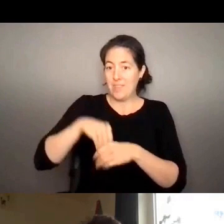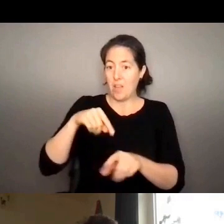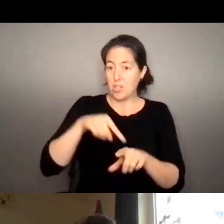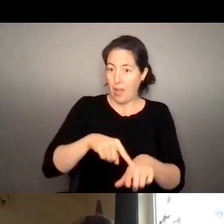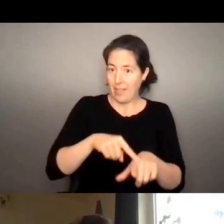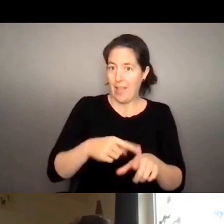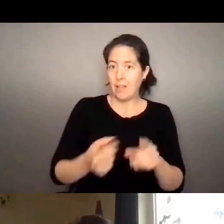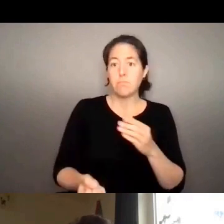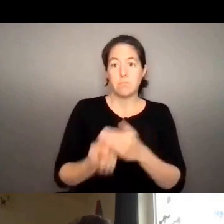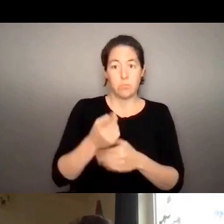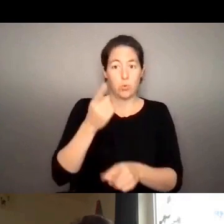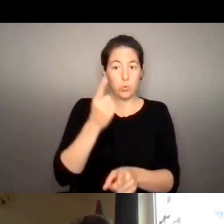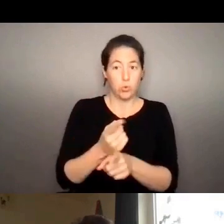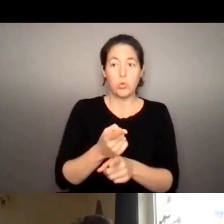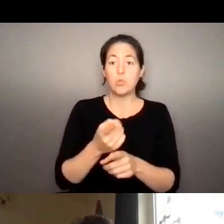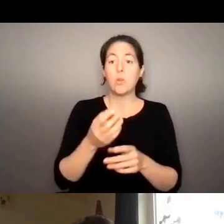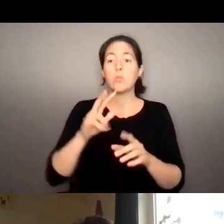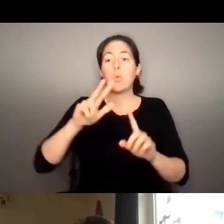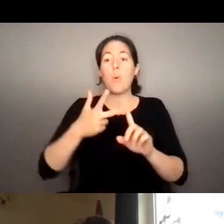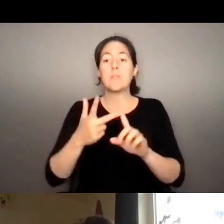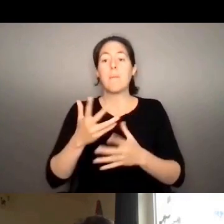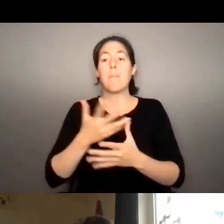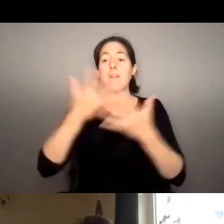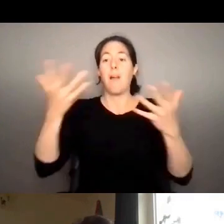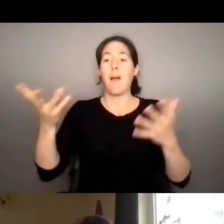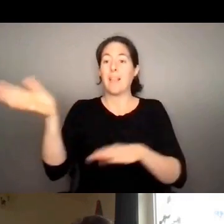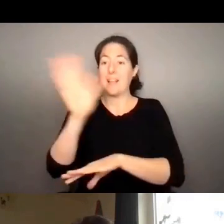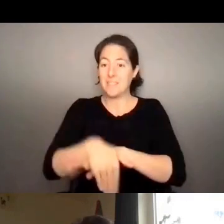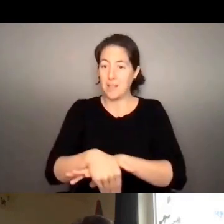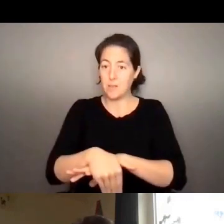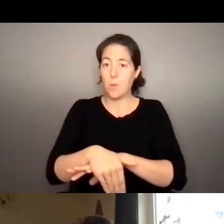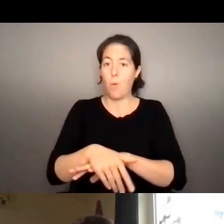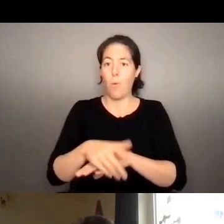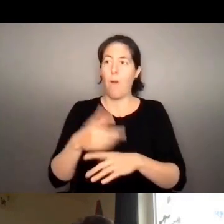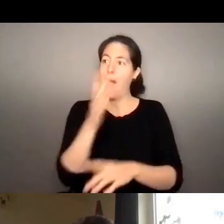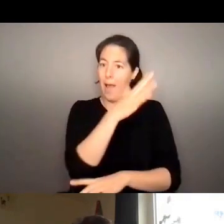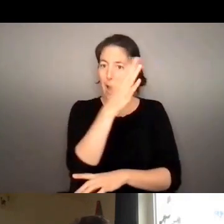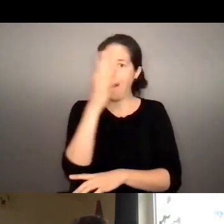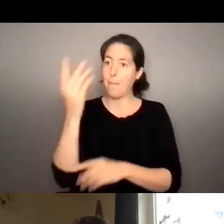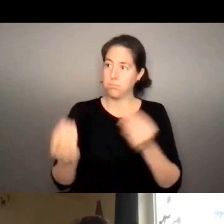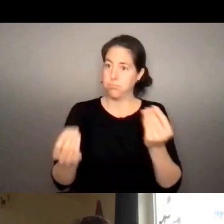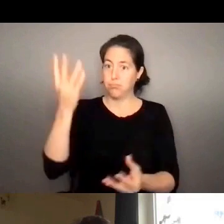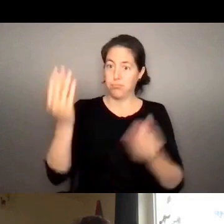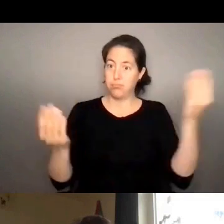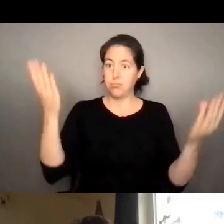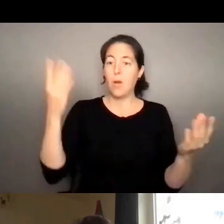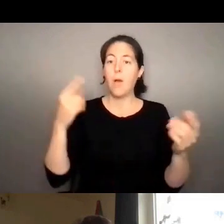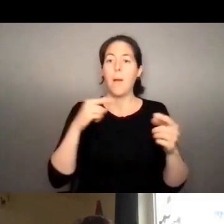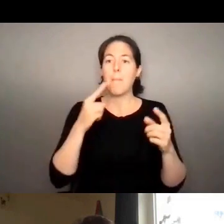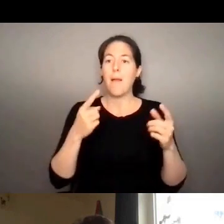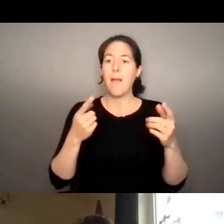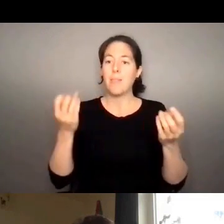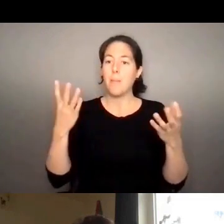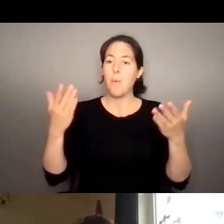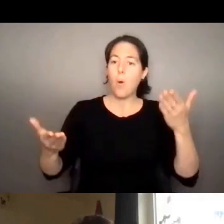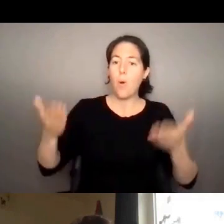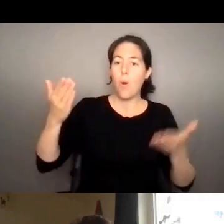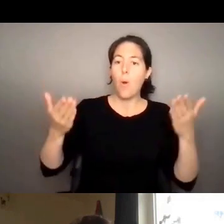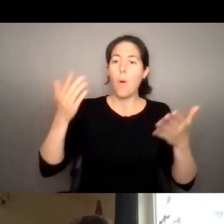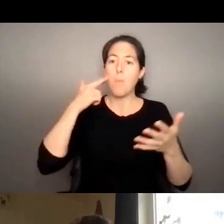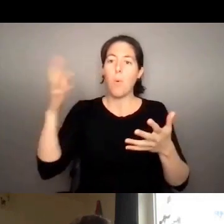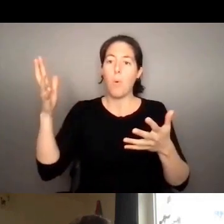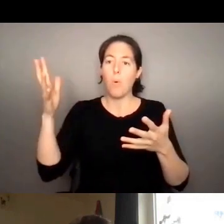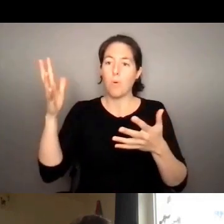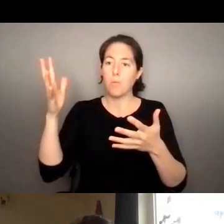la 3e grande extinction où les arbres s'étaient déployés, mais il n'y avait encore aucune contre-mesure pour les dégrader puis les ramener